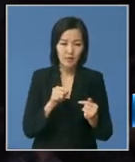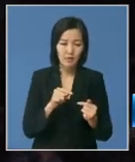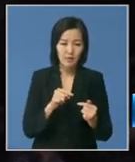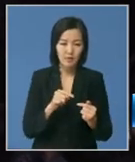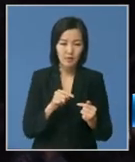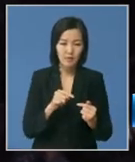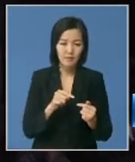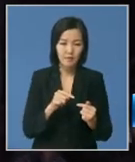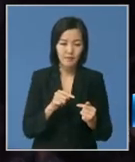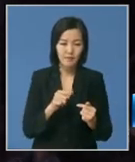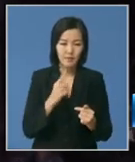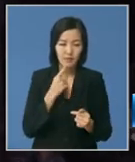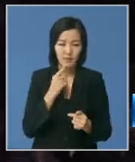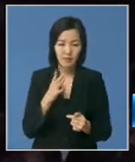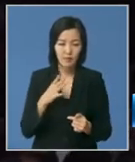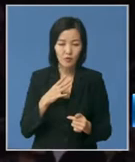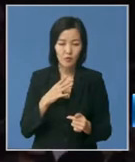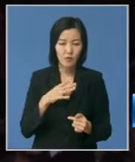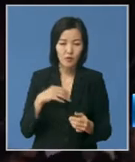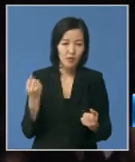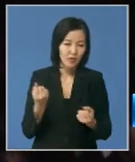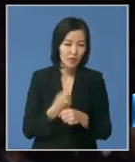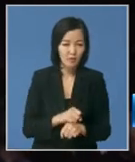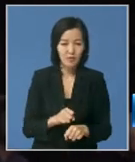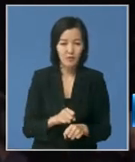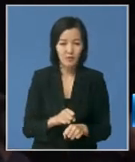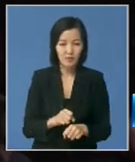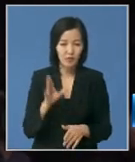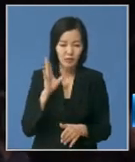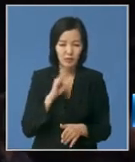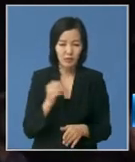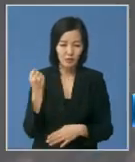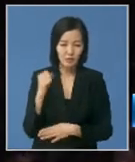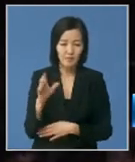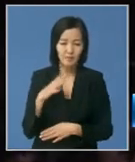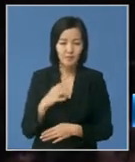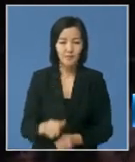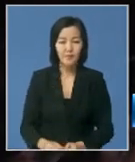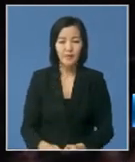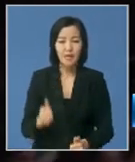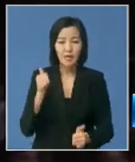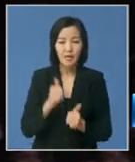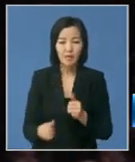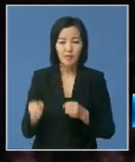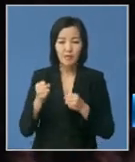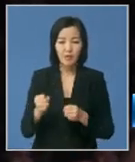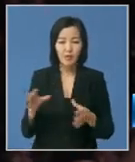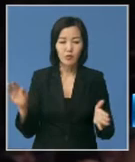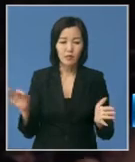әрине өте қиын болды. Бірақ өзім шапшаңдығыммен алдым деп ойлаймын, ұттым деп ойлаймын. Әрбір боксердің мақсаты